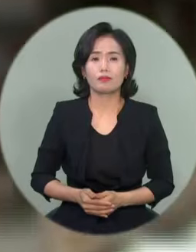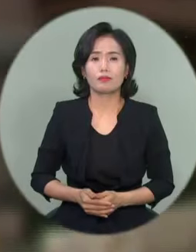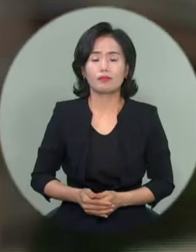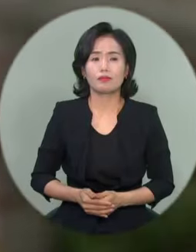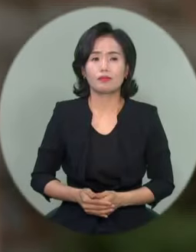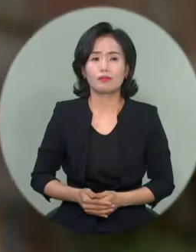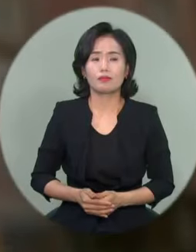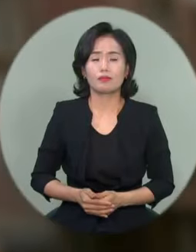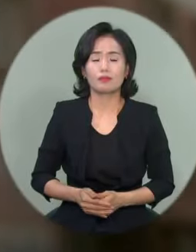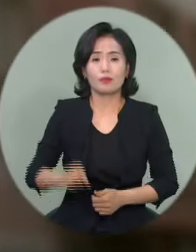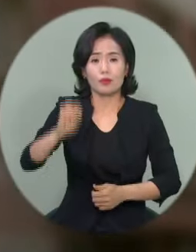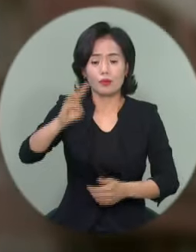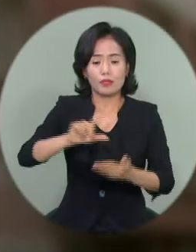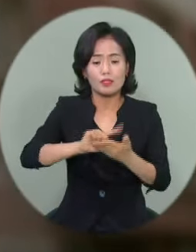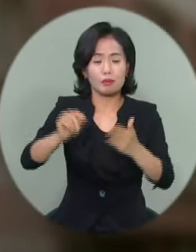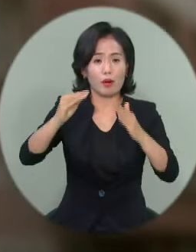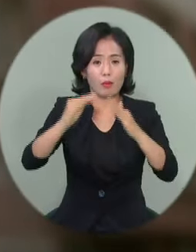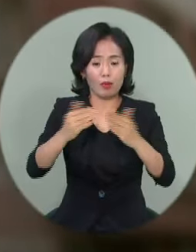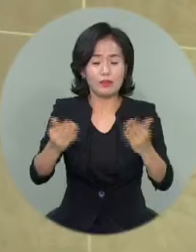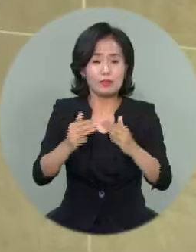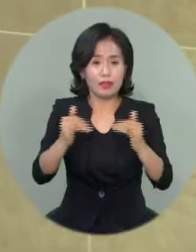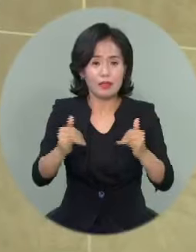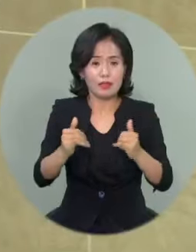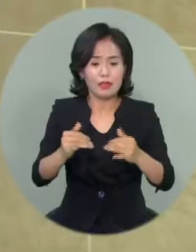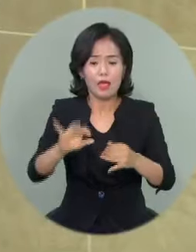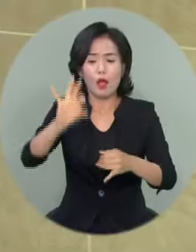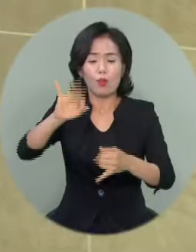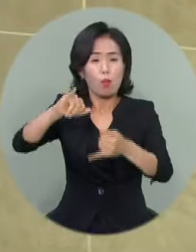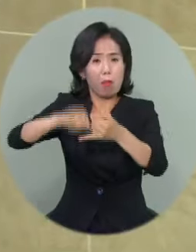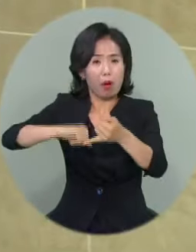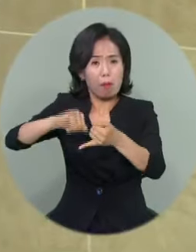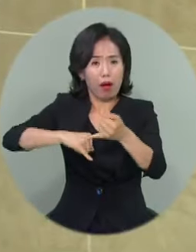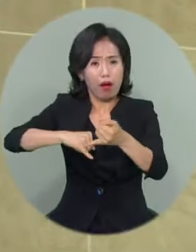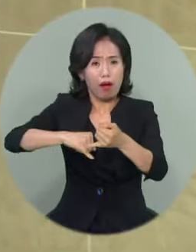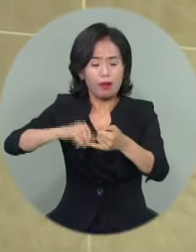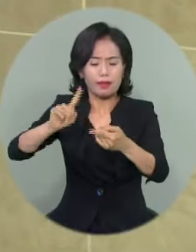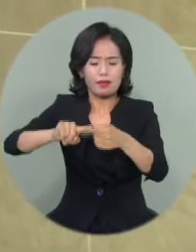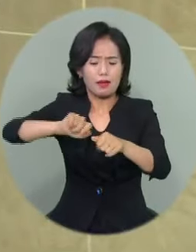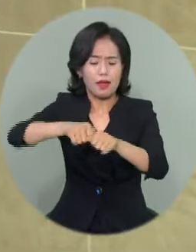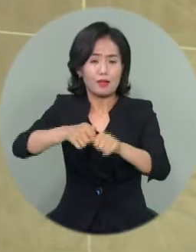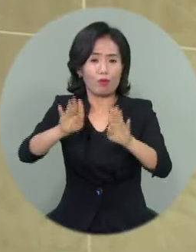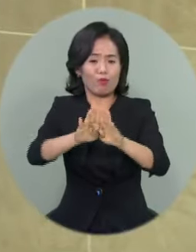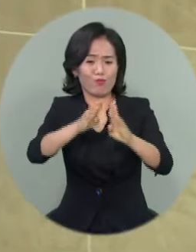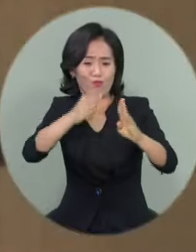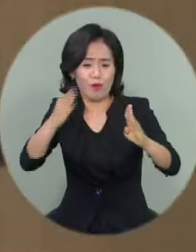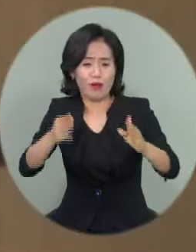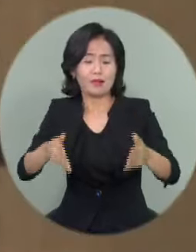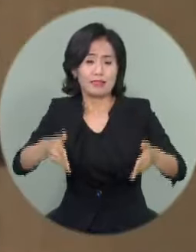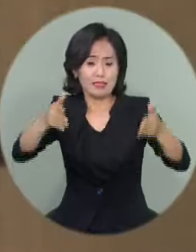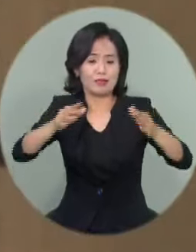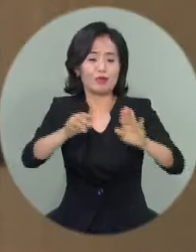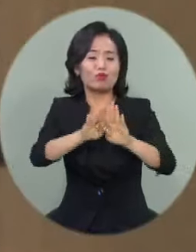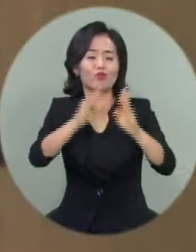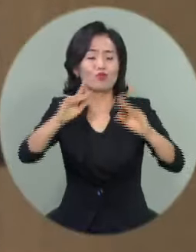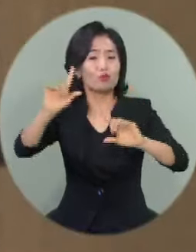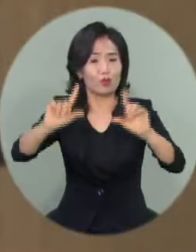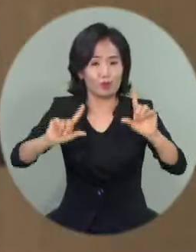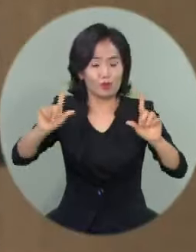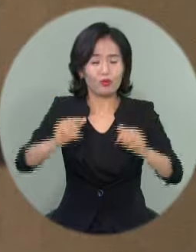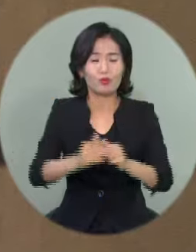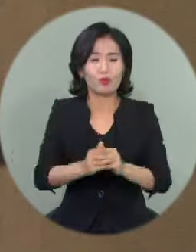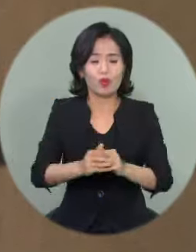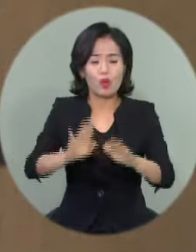따져봤습니다 광주 지방법원 직원들이 채무 강제 집행을 하겠다며 강제로 무을 다가구 주택의 출입문입니다